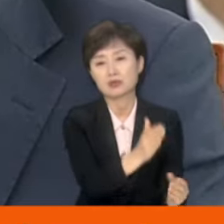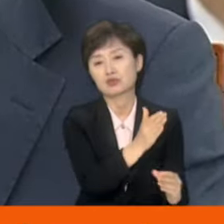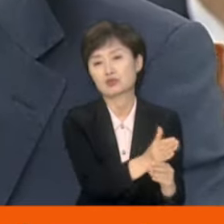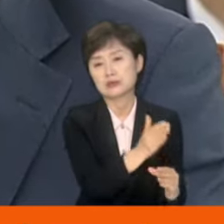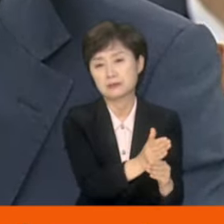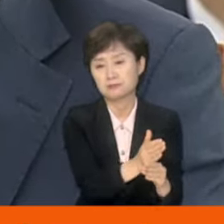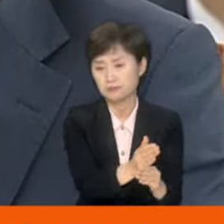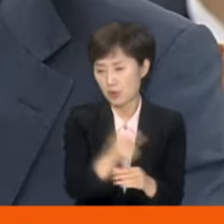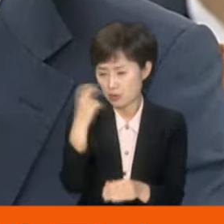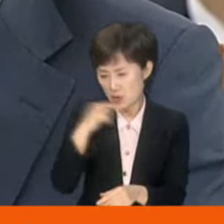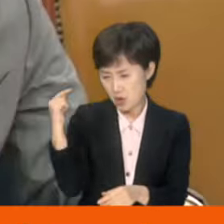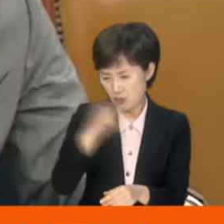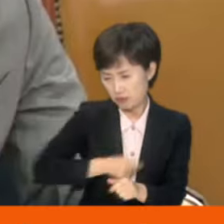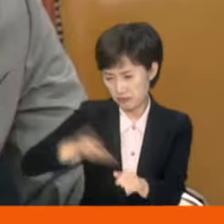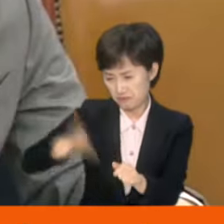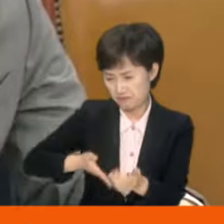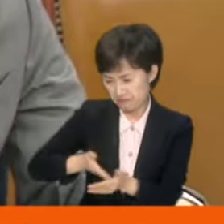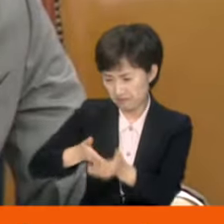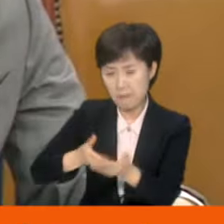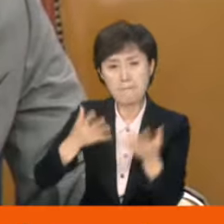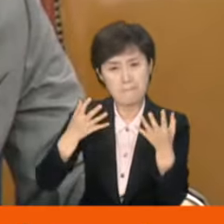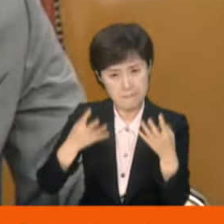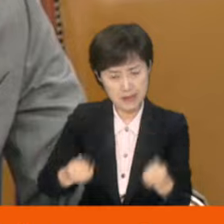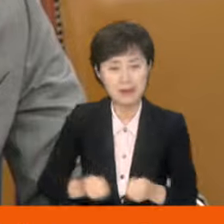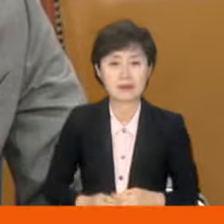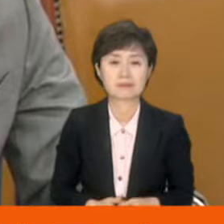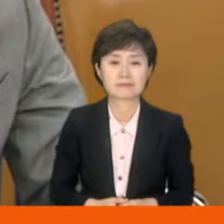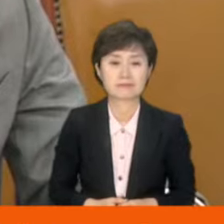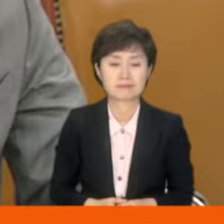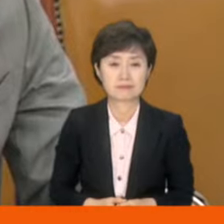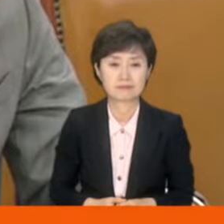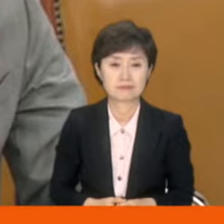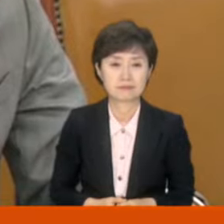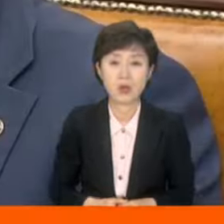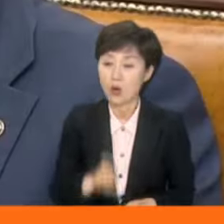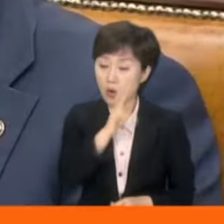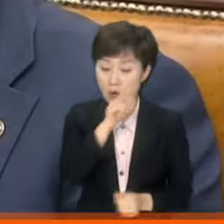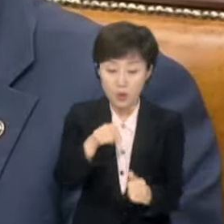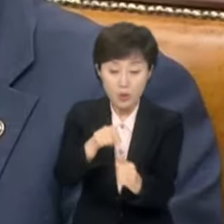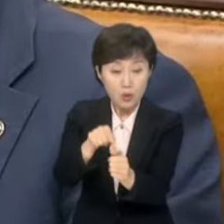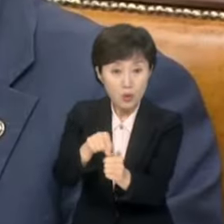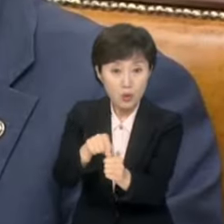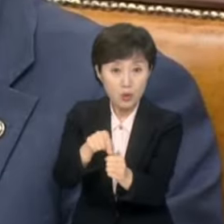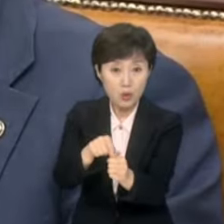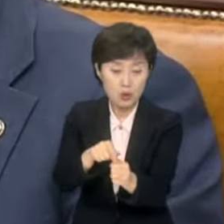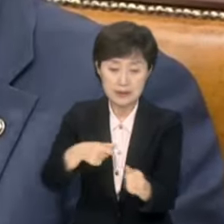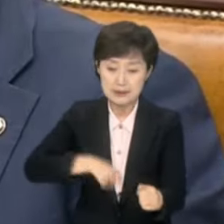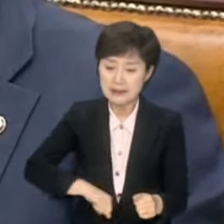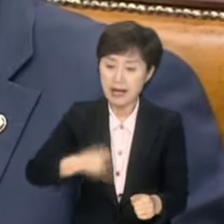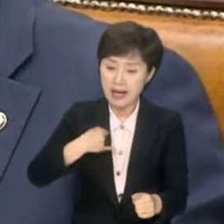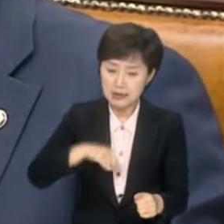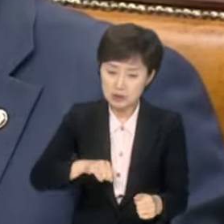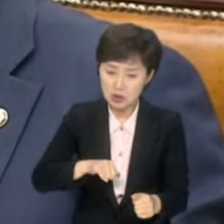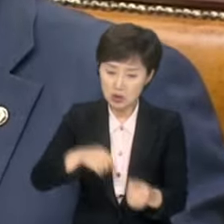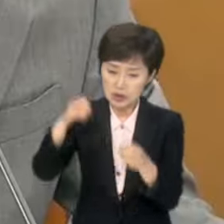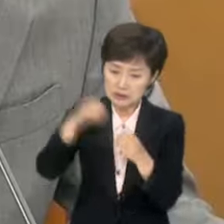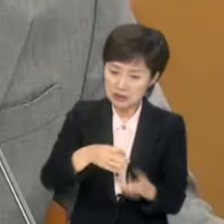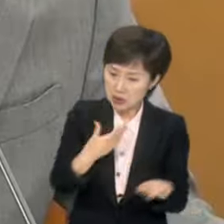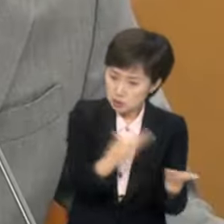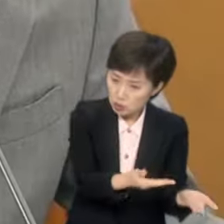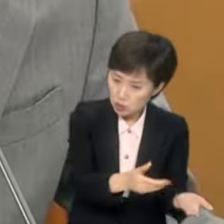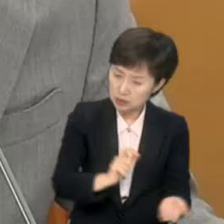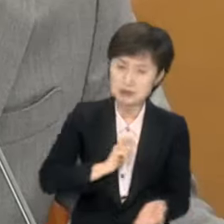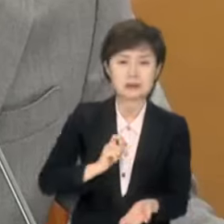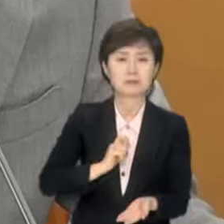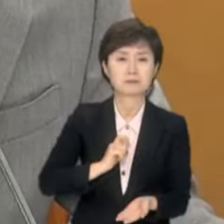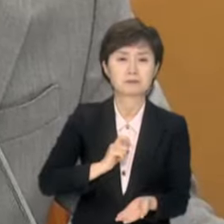중심으로 엄정 수사를 촉구하는 목소리가 이어지고 있습니다. 또 오 후보자를 둘러싼 자녀 편법 증여 의혹, 배우자가